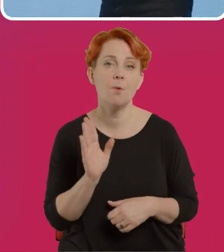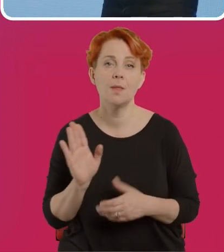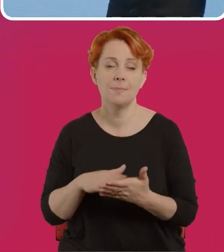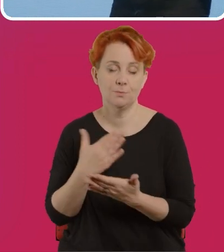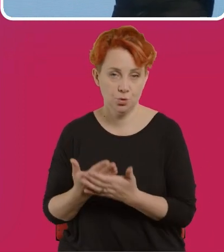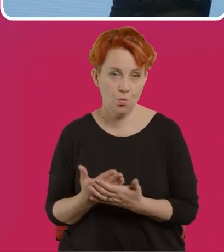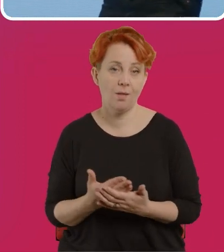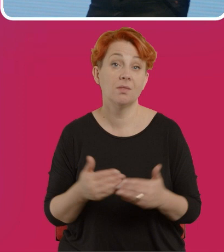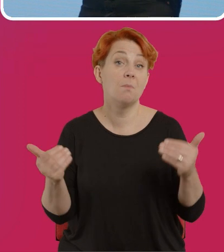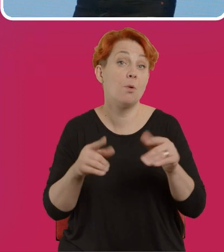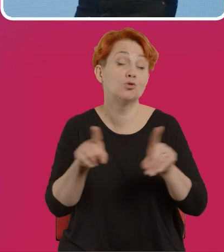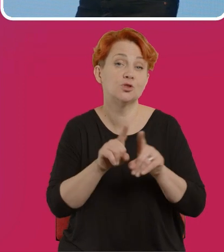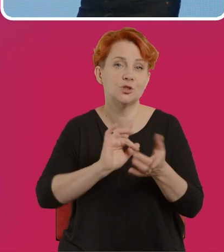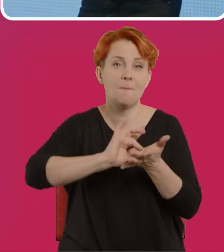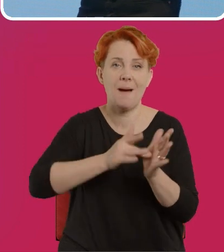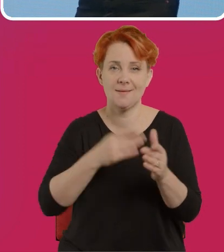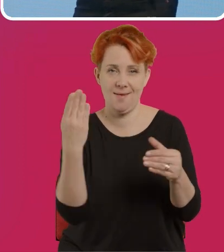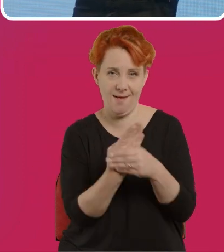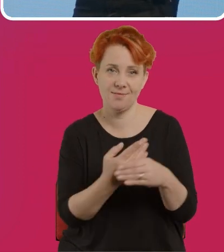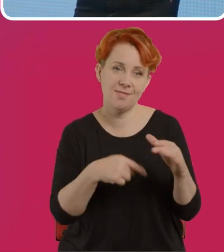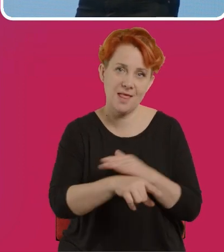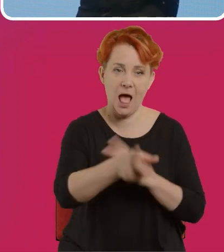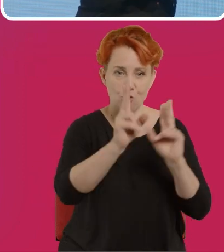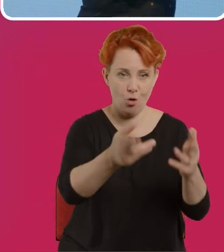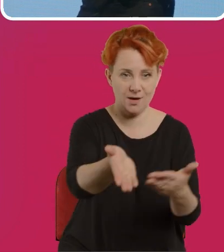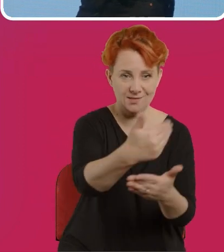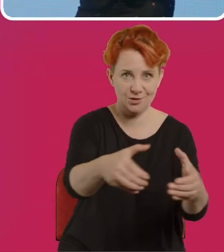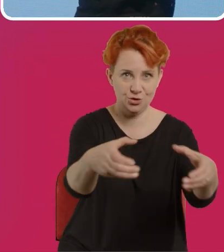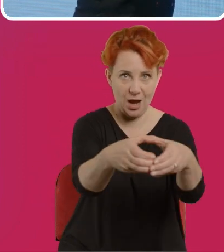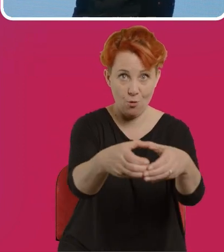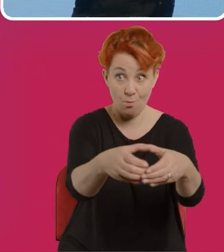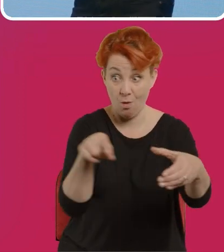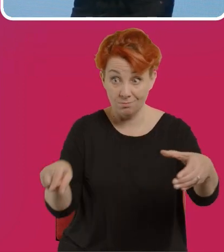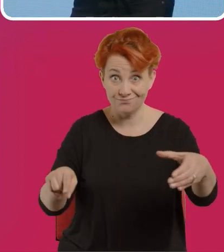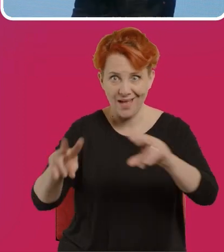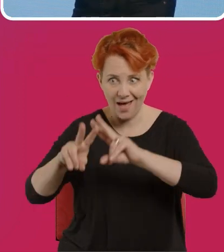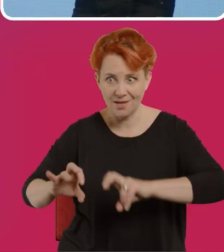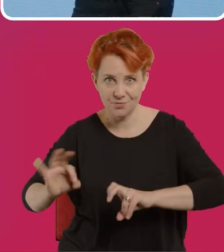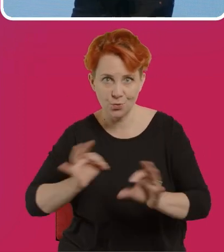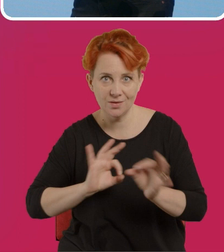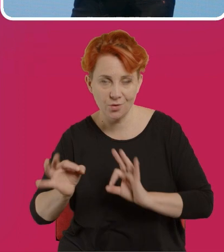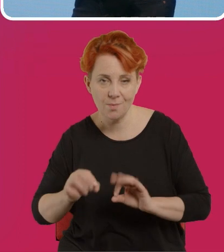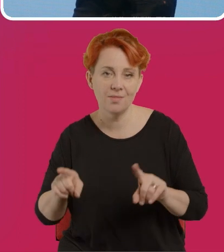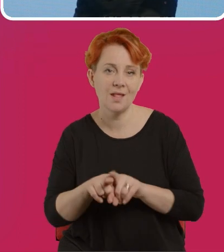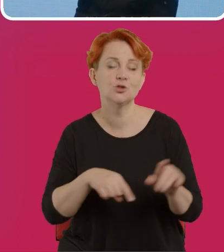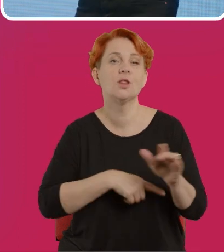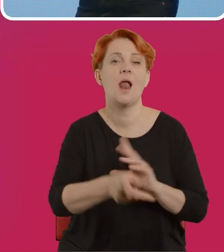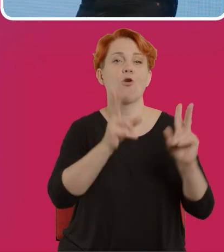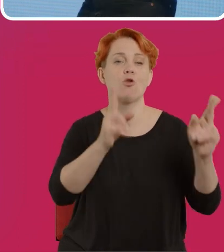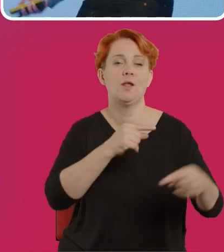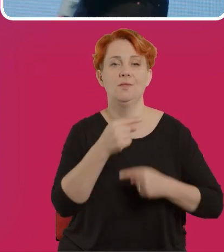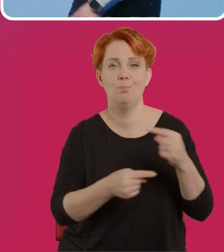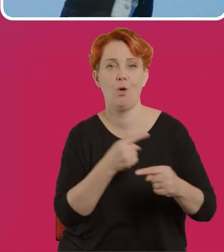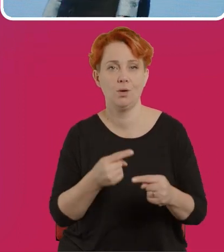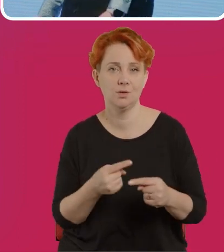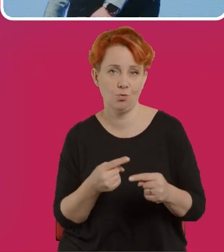AI mówi też, możesz coś spróbować z pakietami dla konkretnego segmentu, bo przeanalizował twoje dane i dla konkretnych produktów na podstawie